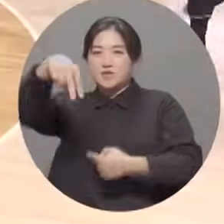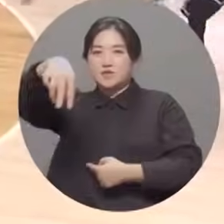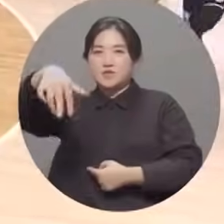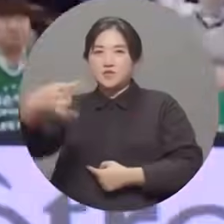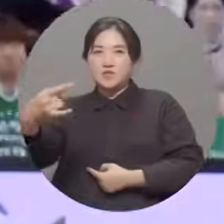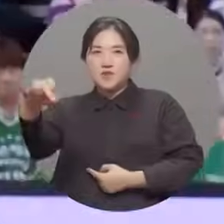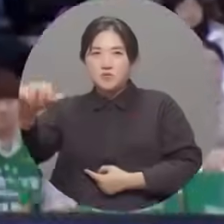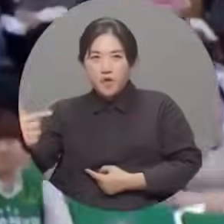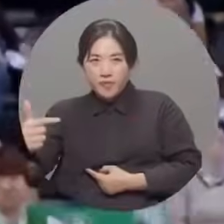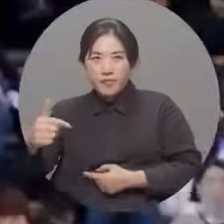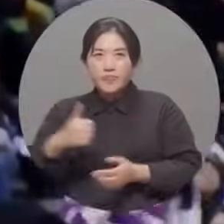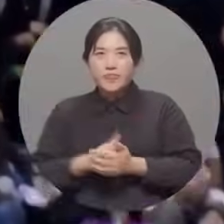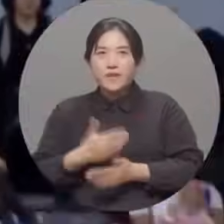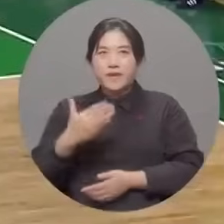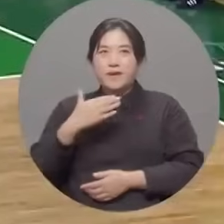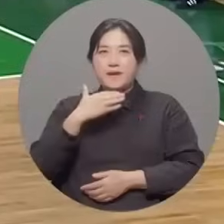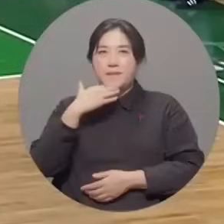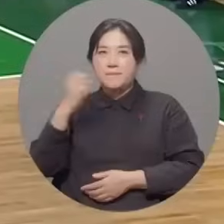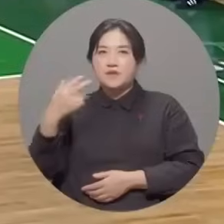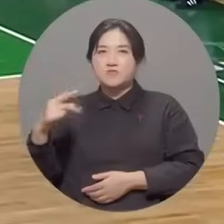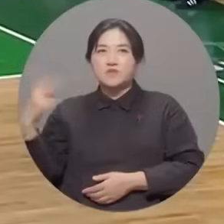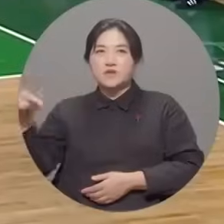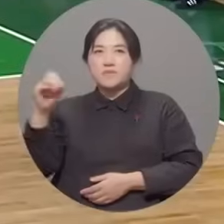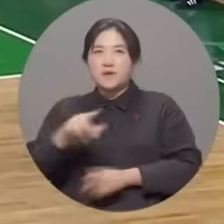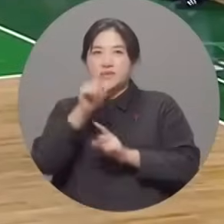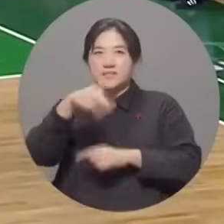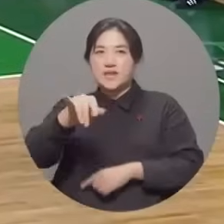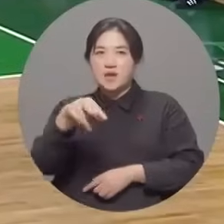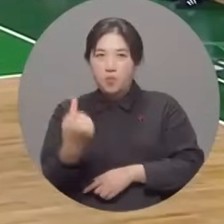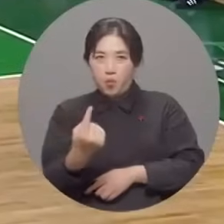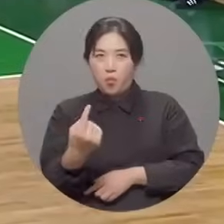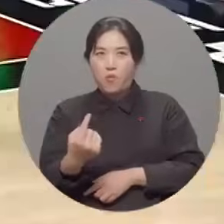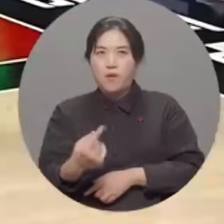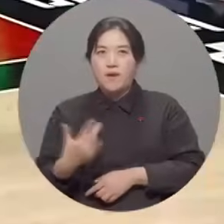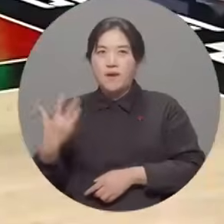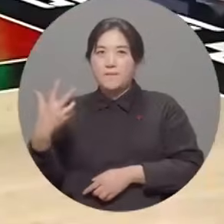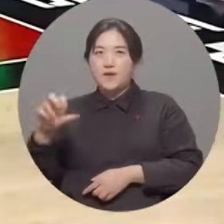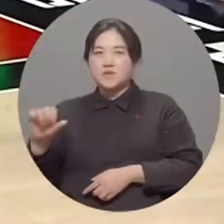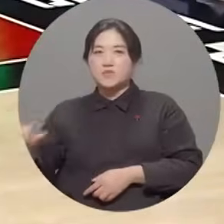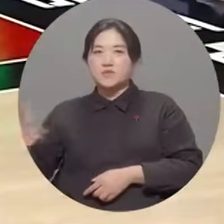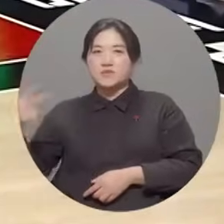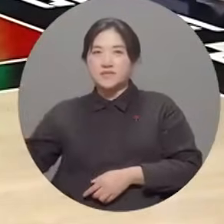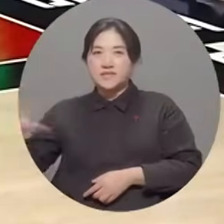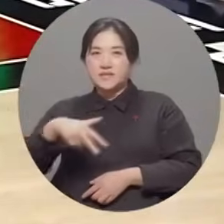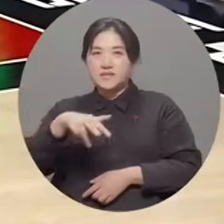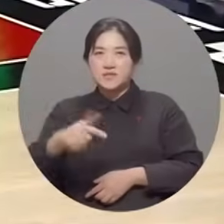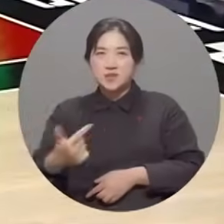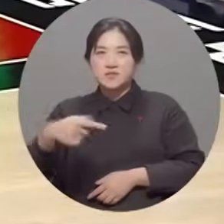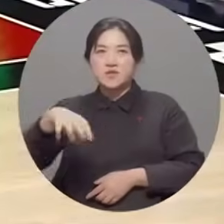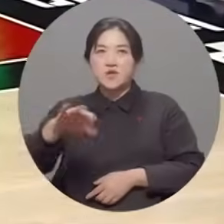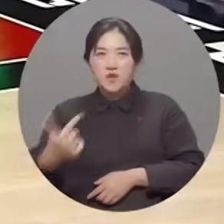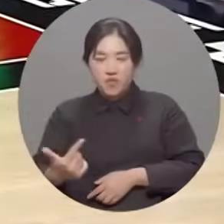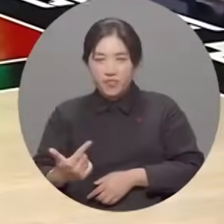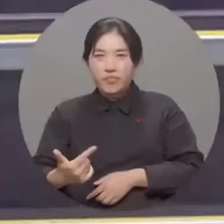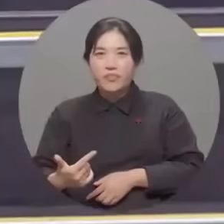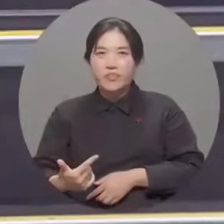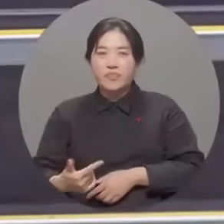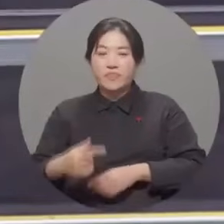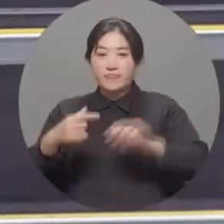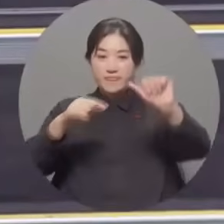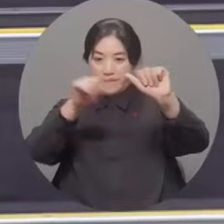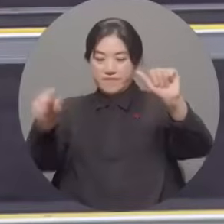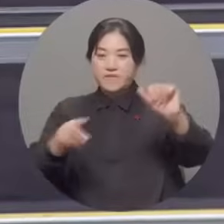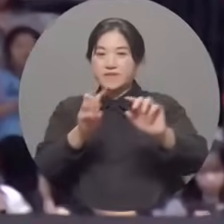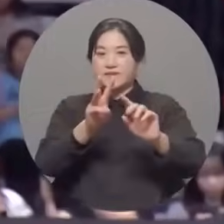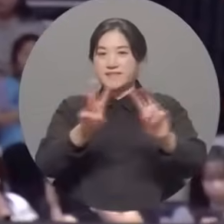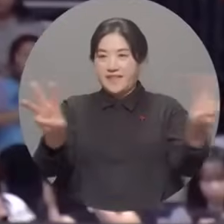최성원부터 89.2%의 이재도, 85.7%의 전성현까지 상위 5명 가운데